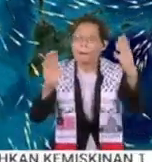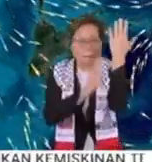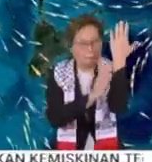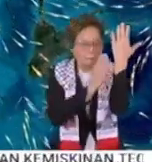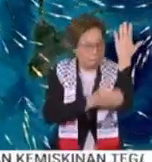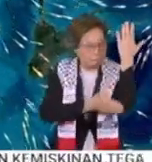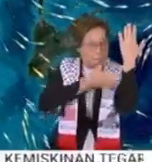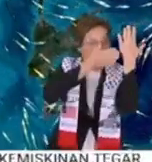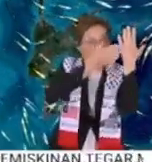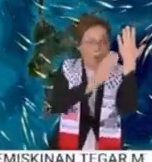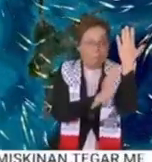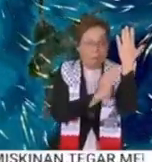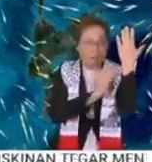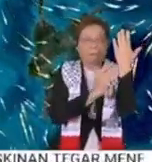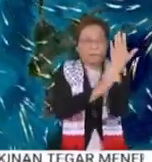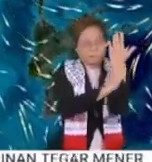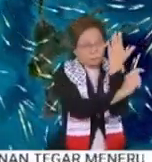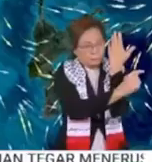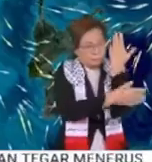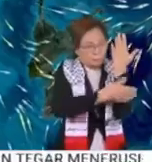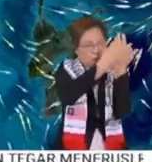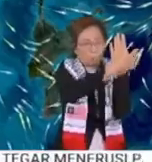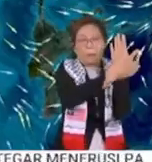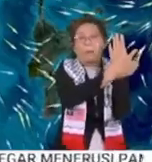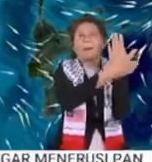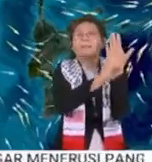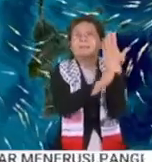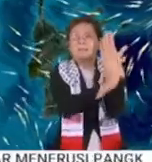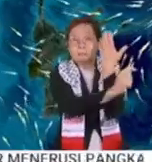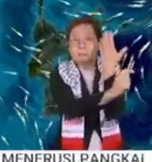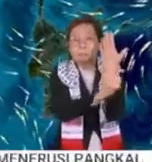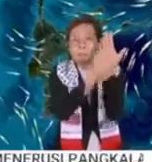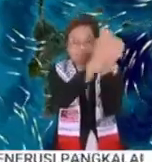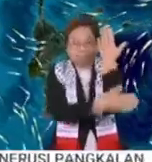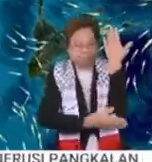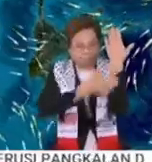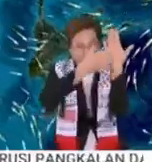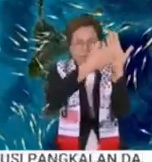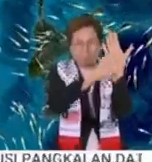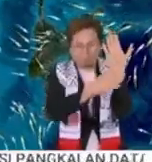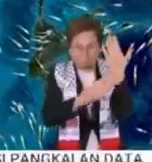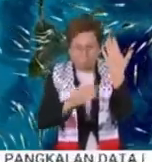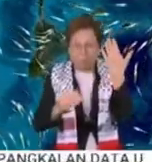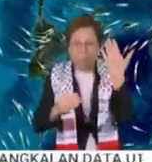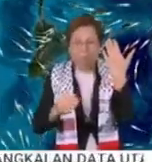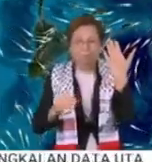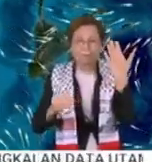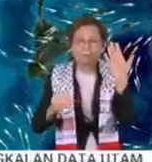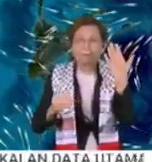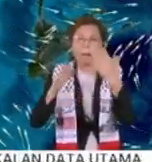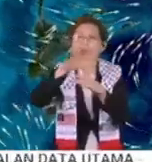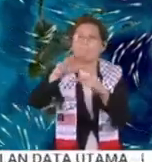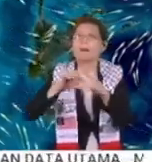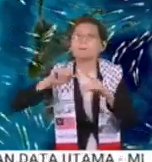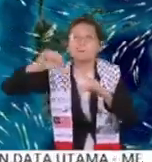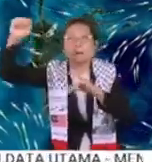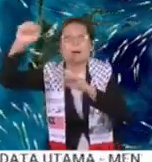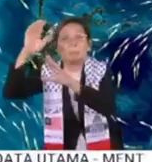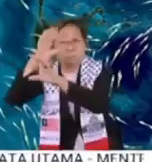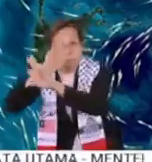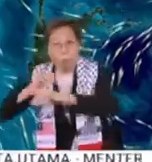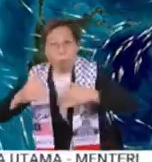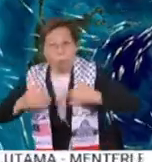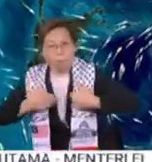Malaysia dan juga dari arah timuran ke bahagian timur Semenanjung Malaysia, dan juga melibatkan Sabah dan